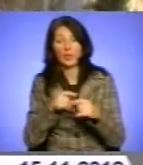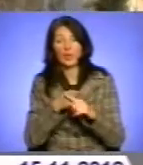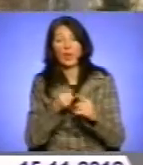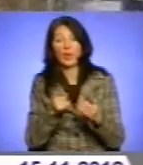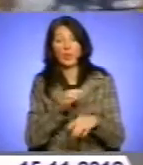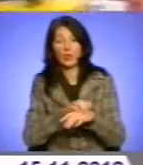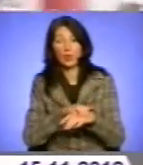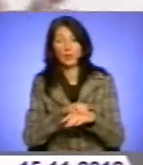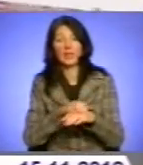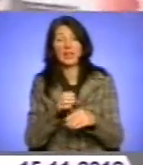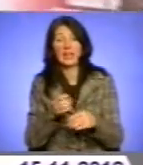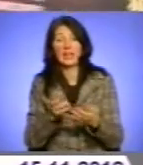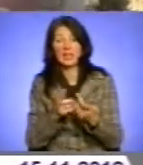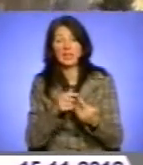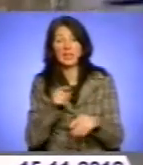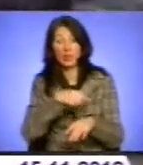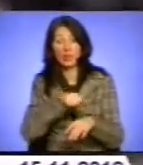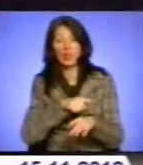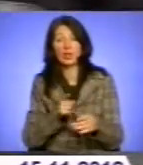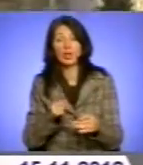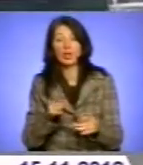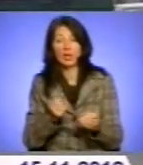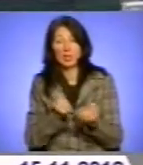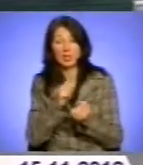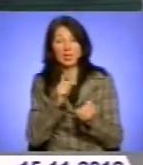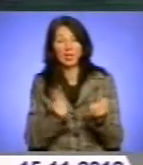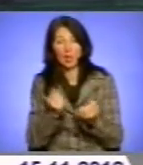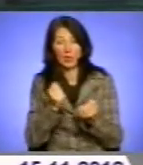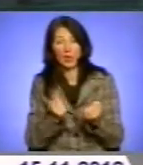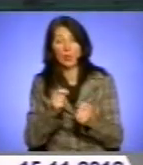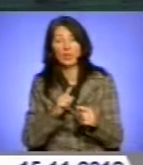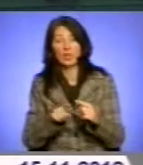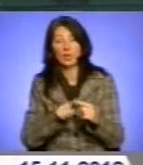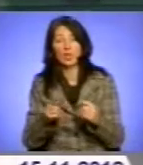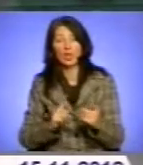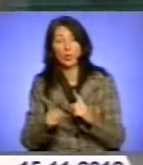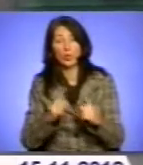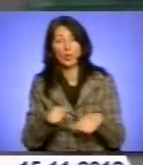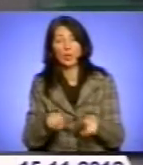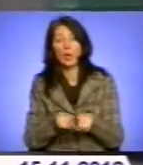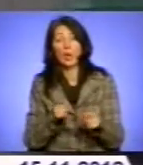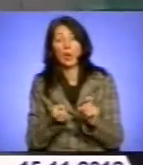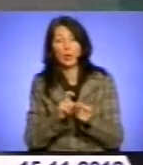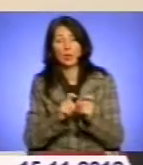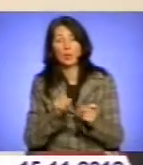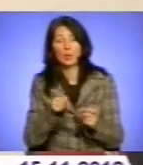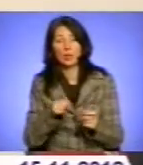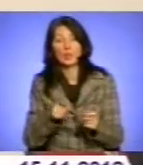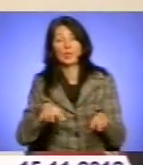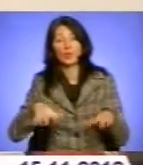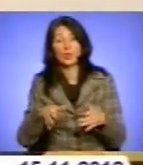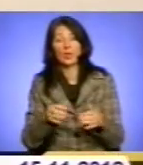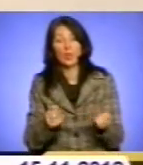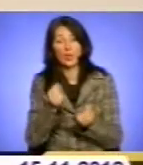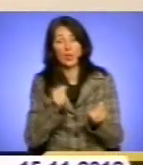та швидкість руху автомобіля. У такий спосіб боротимуться із перевтомленими водіями на дорогах, а відповідно і кількістю ДТП.